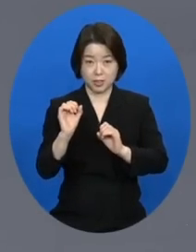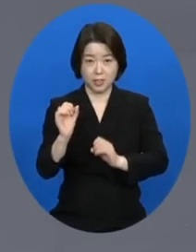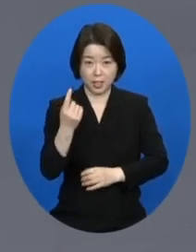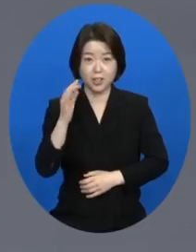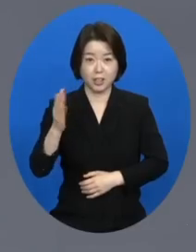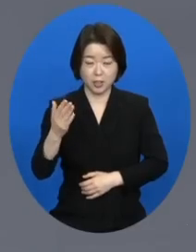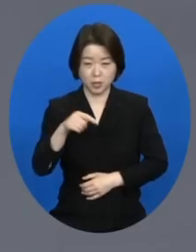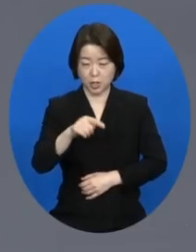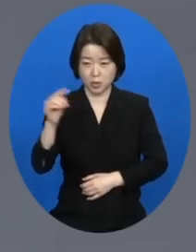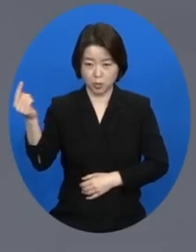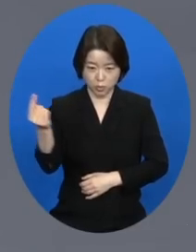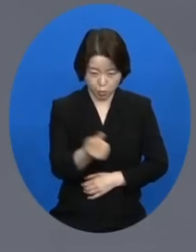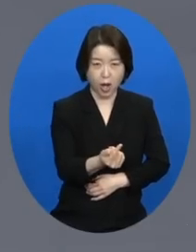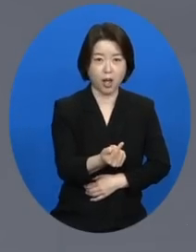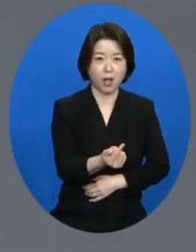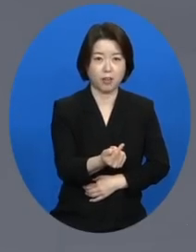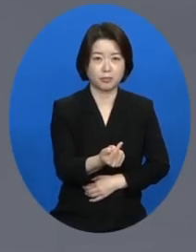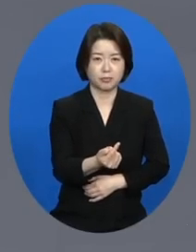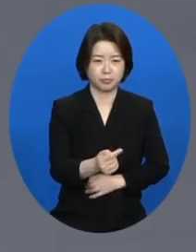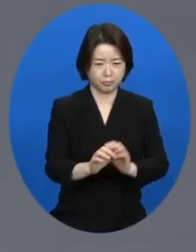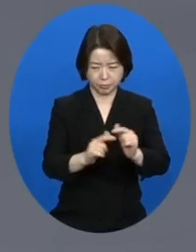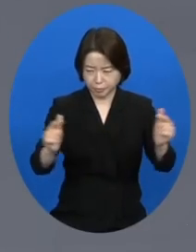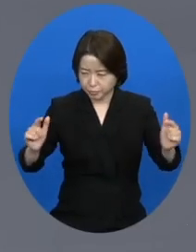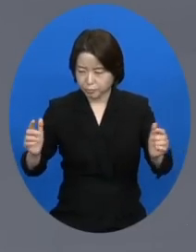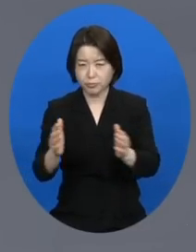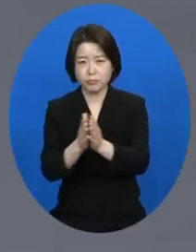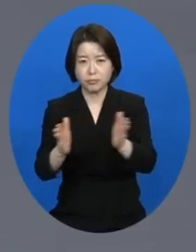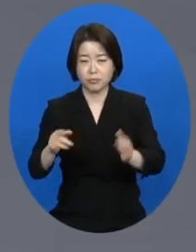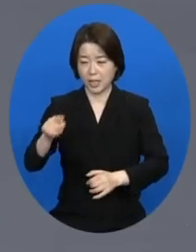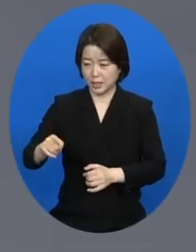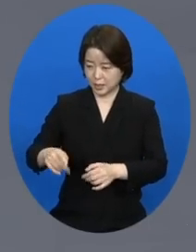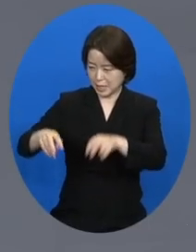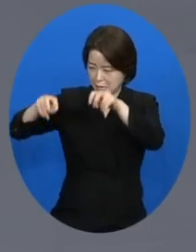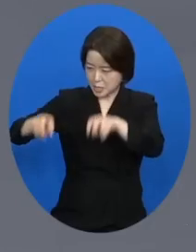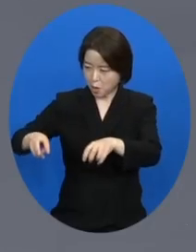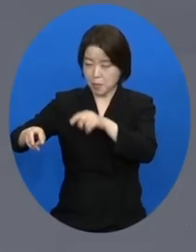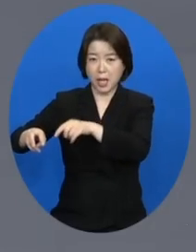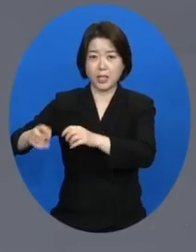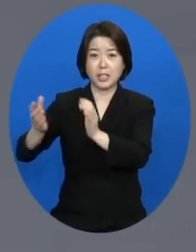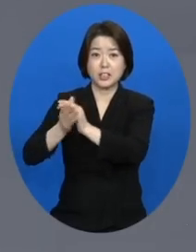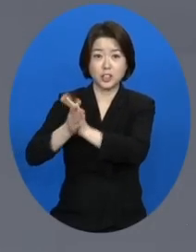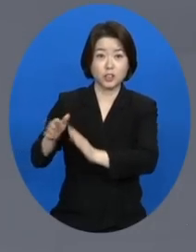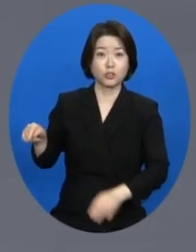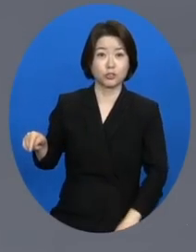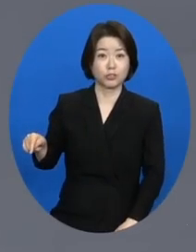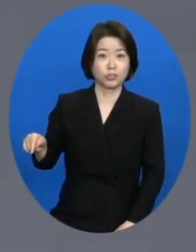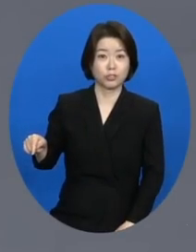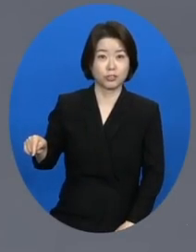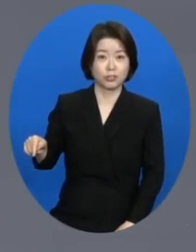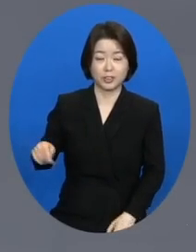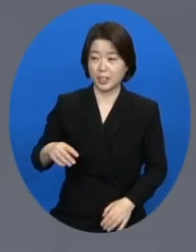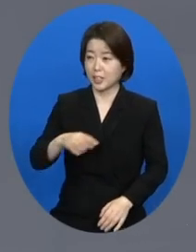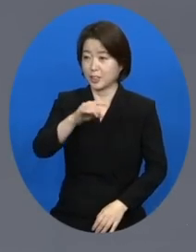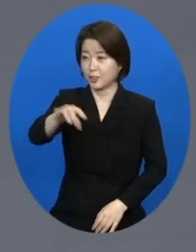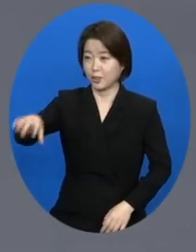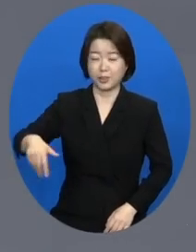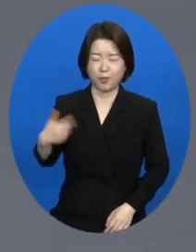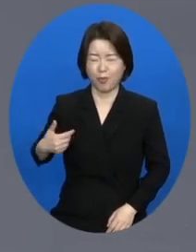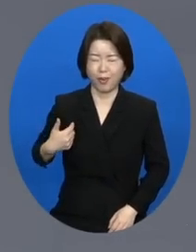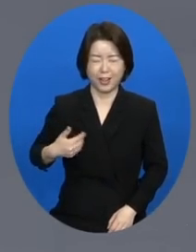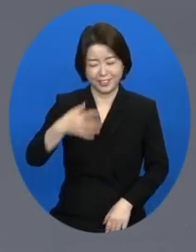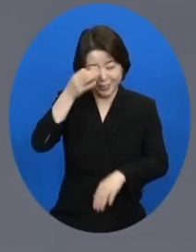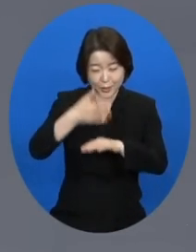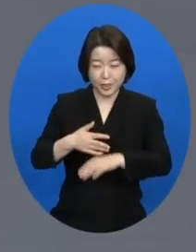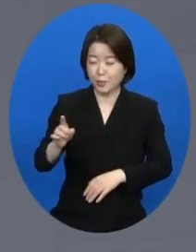소나목자교회를 찾아오게 되었거든요. 그 모든 시작이 그날 하필 그 옆에 앉았던 그 친구, 지금 어딘지 잘 모르겠습니다.